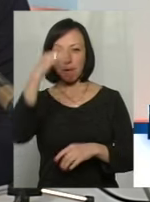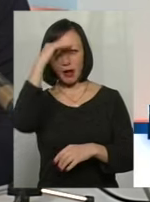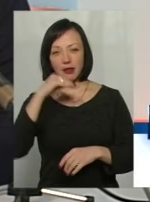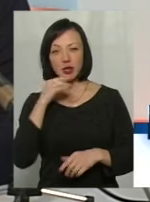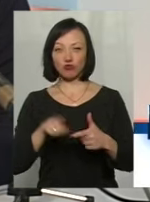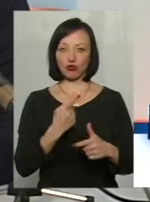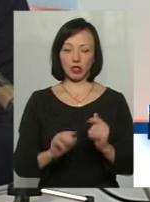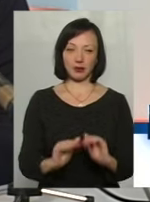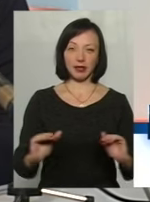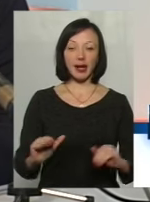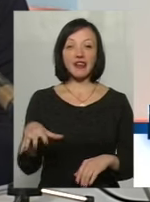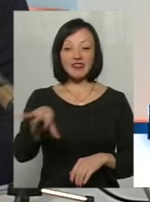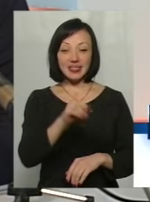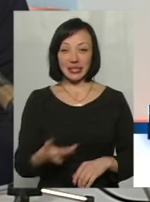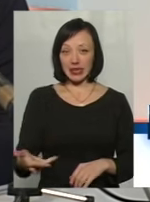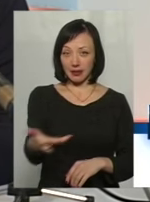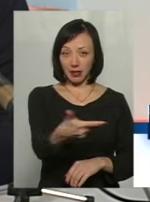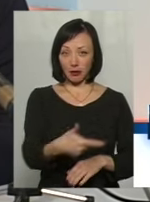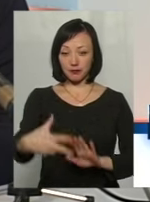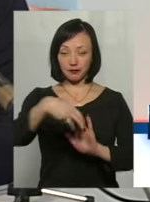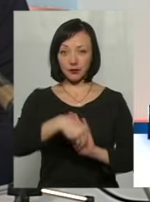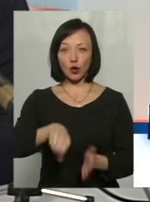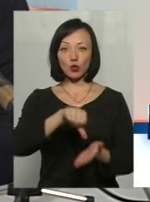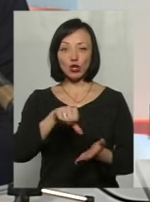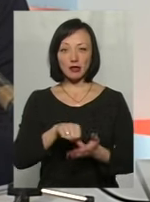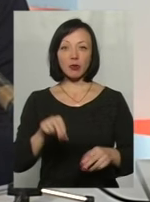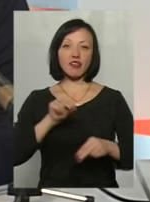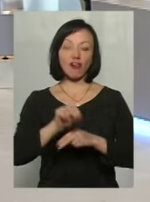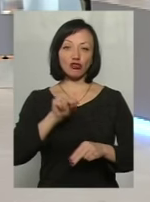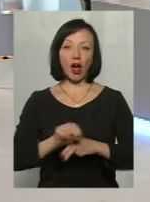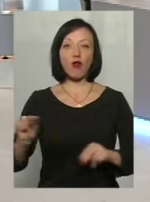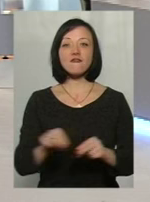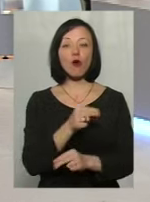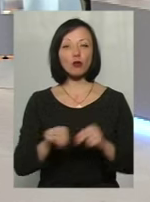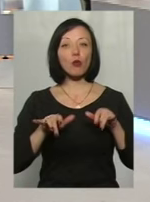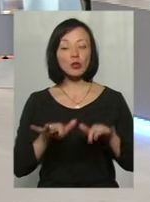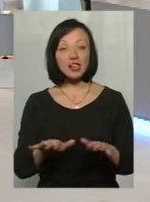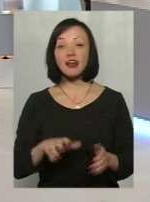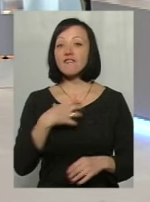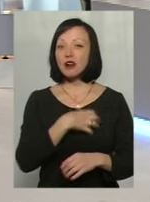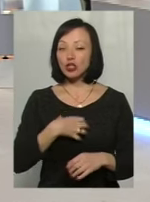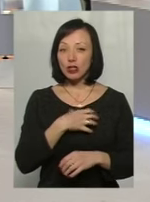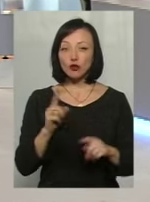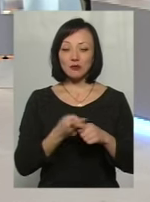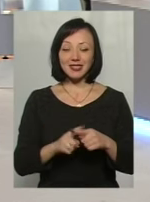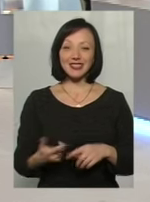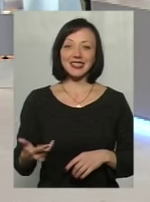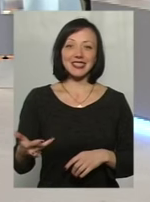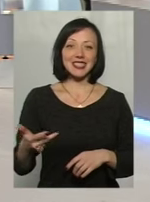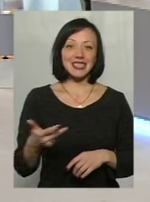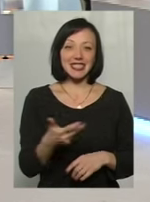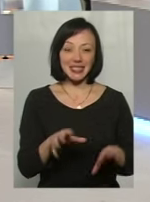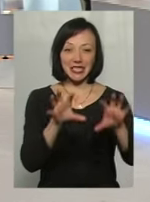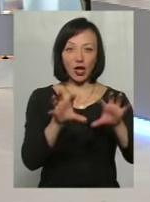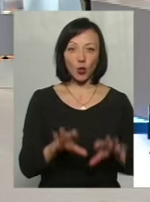це діти. Адже всі три складові є учасниками навчально-виховного процесу. І важливо, щоб ці статути, які є в